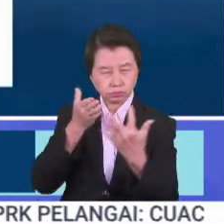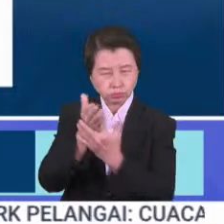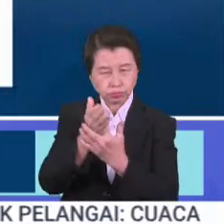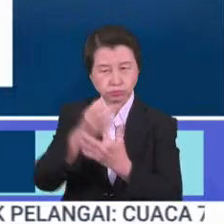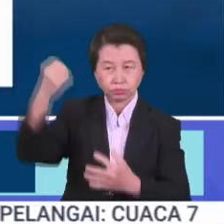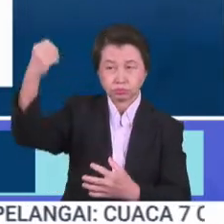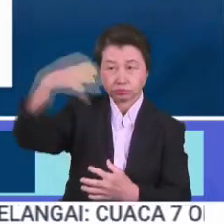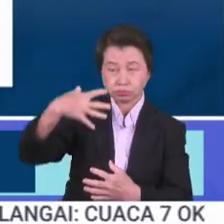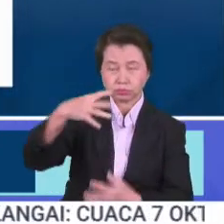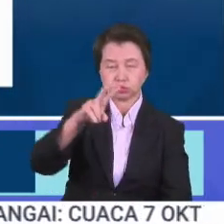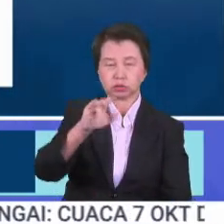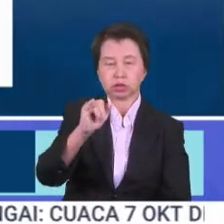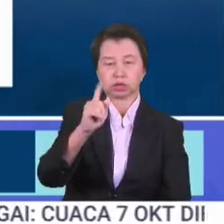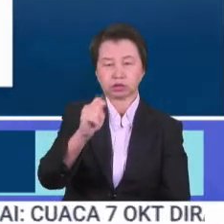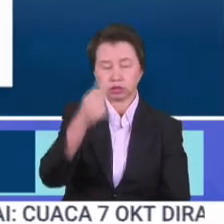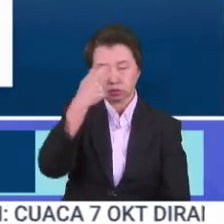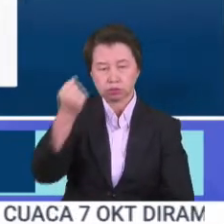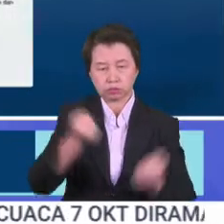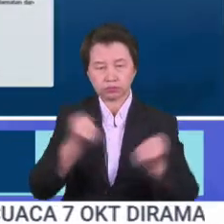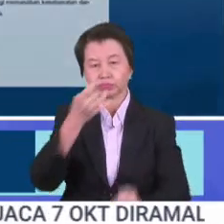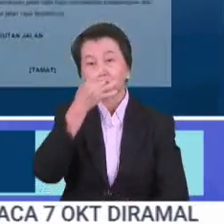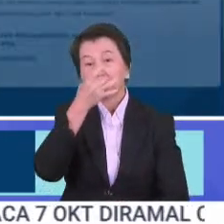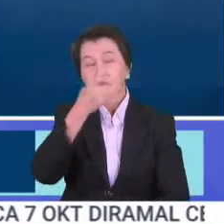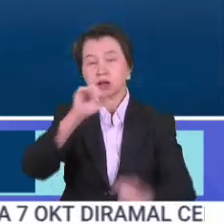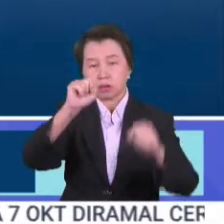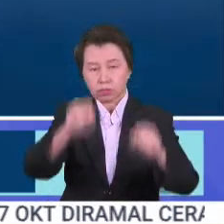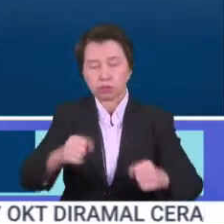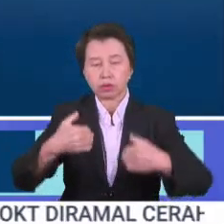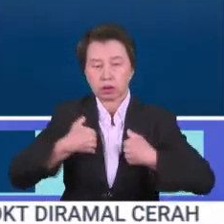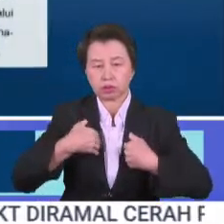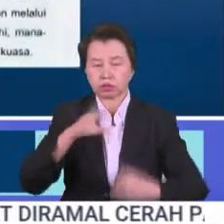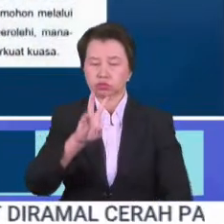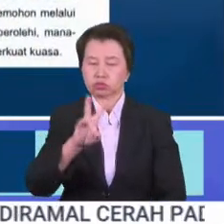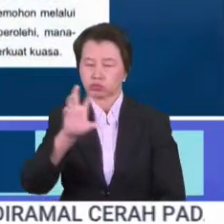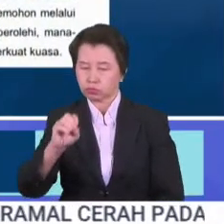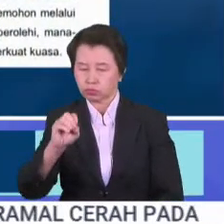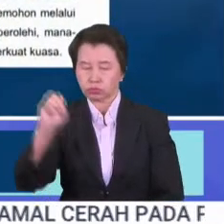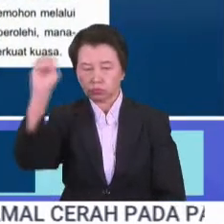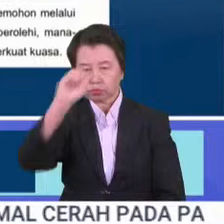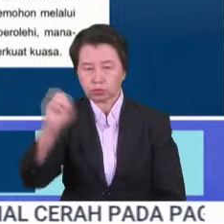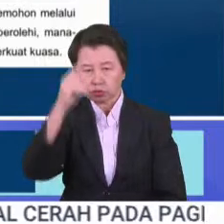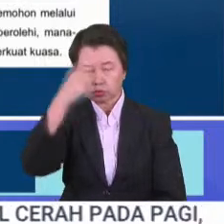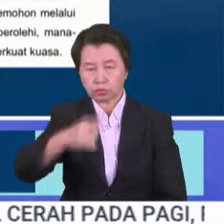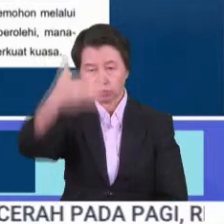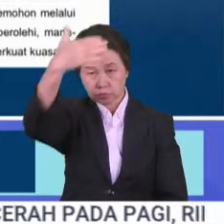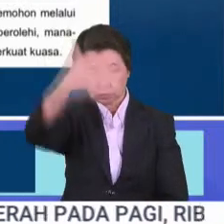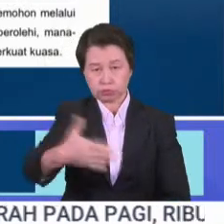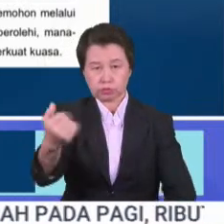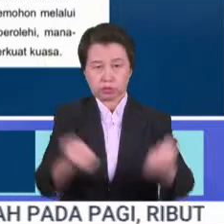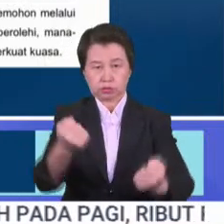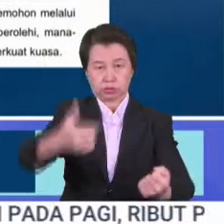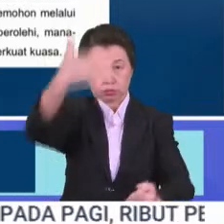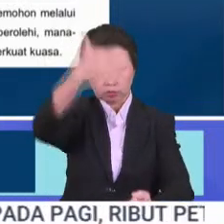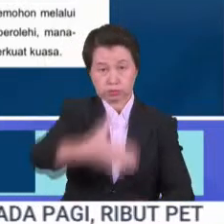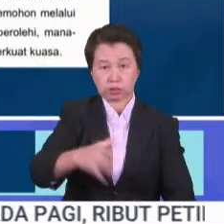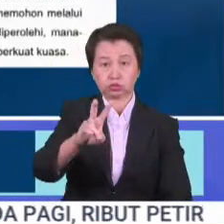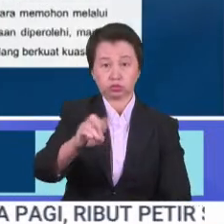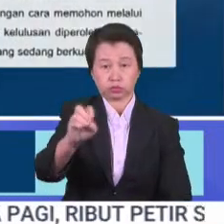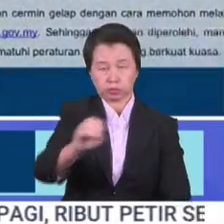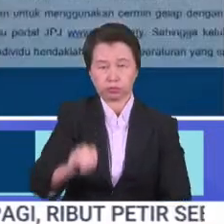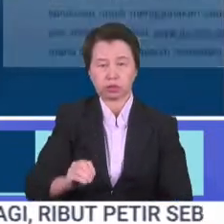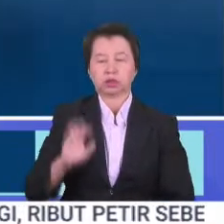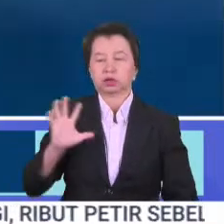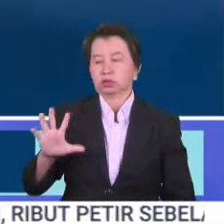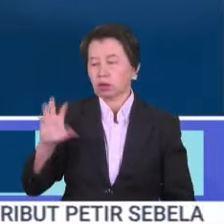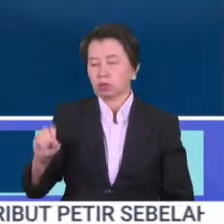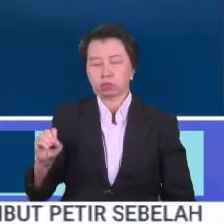atau VLT bagi cermin kenderaan yang dibenarkan adalah 70% bagi cermin hadapan kenderaan, manakala